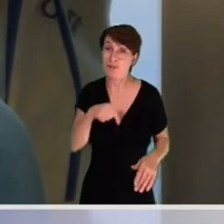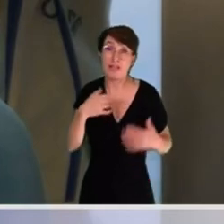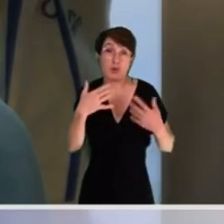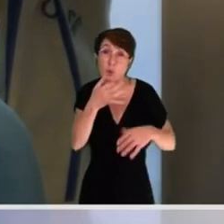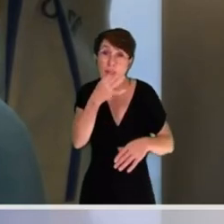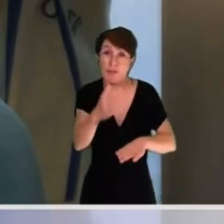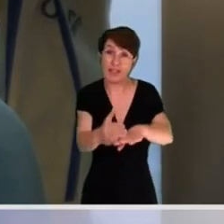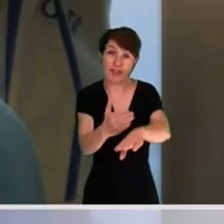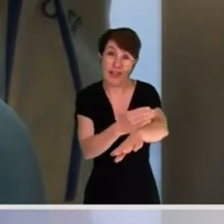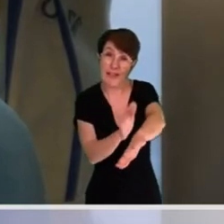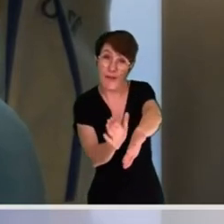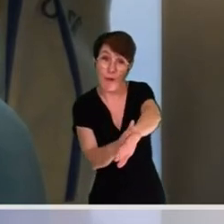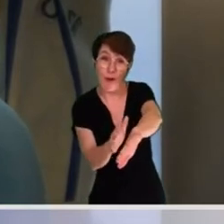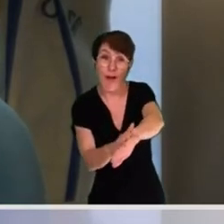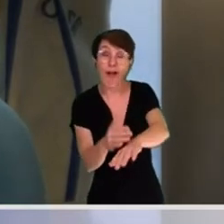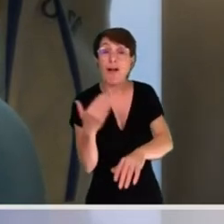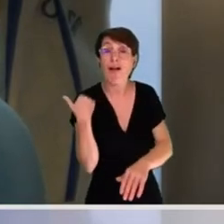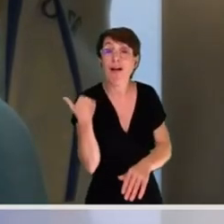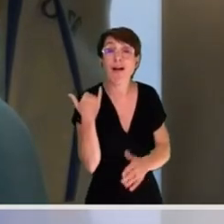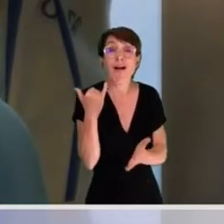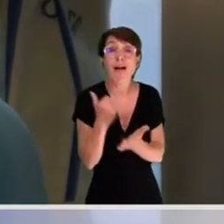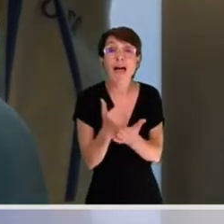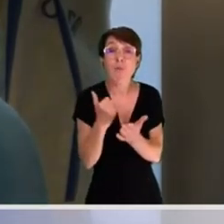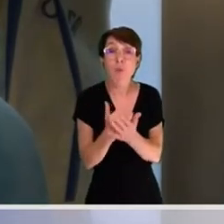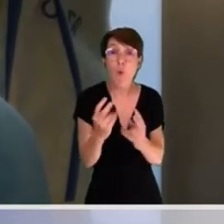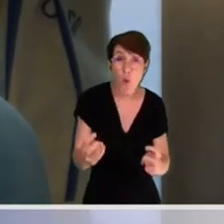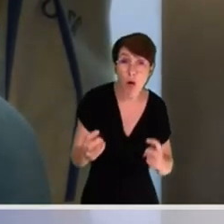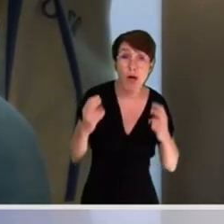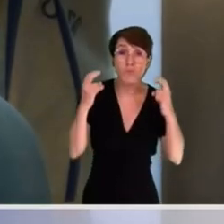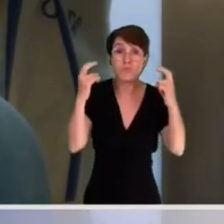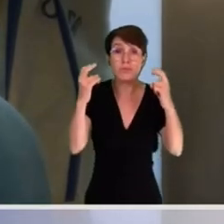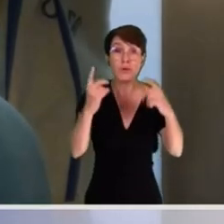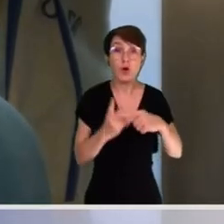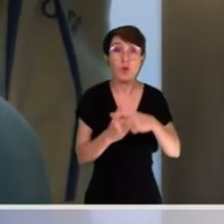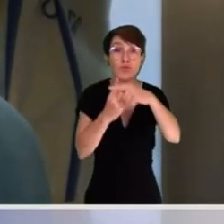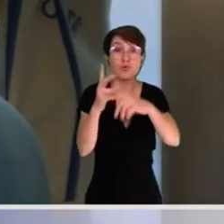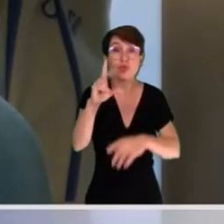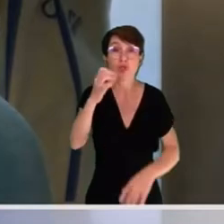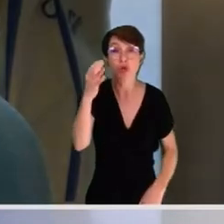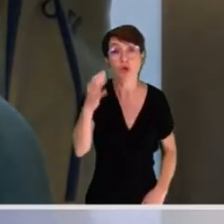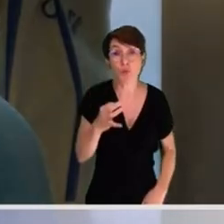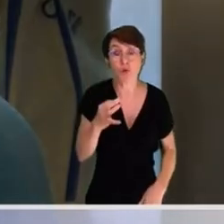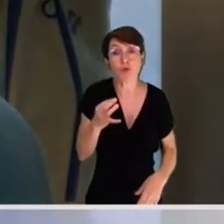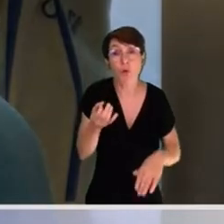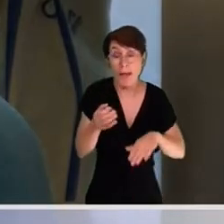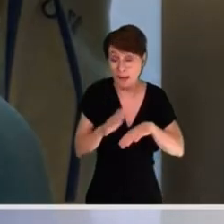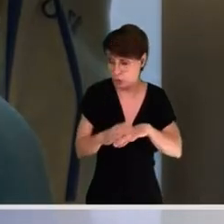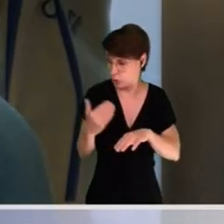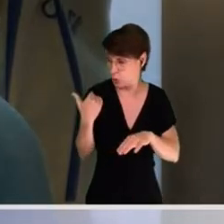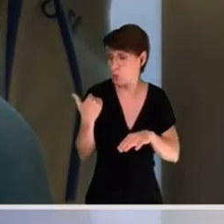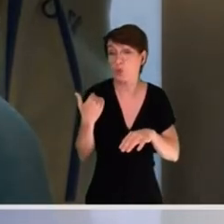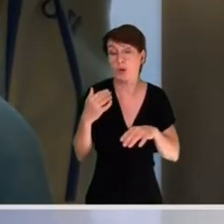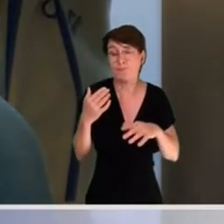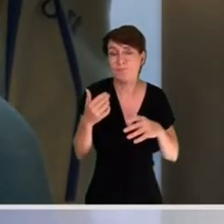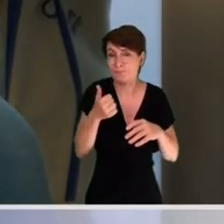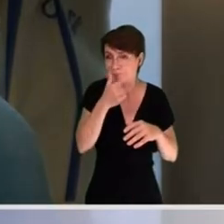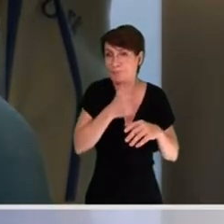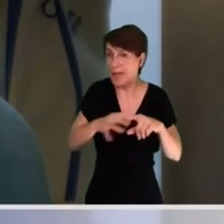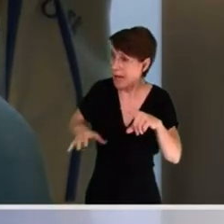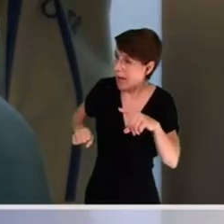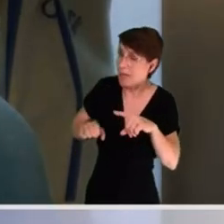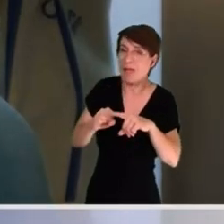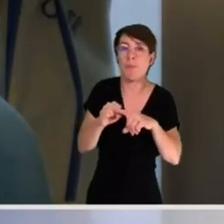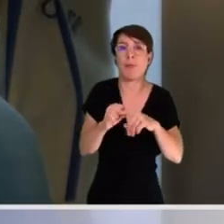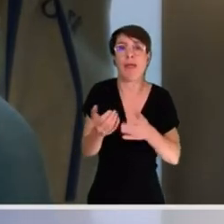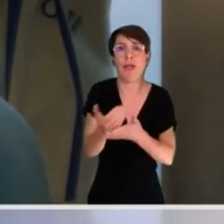la hausse d'impôts de 30% permettait effectivement de rattraper les dépenses par des